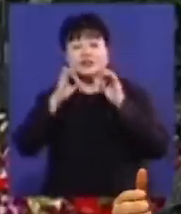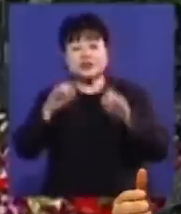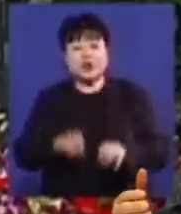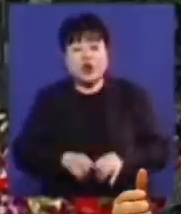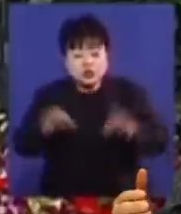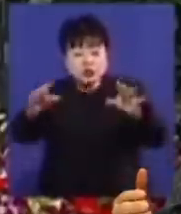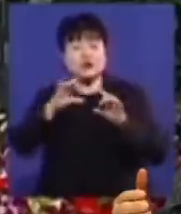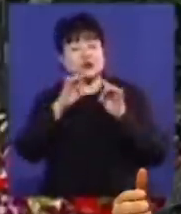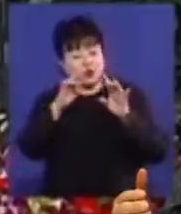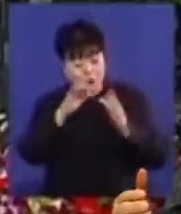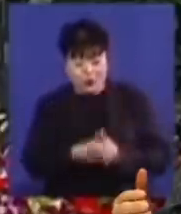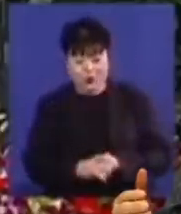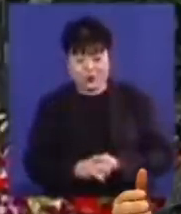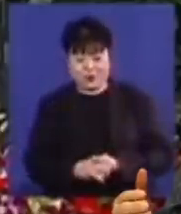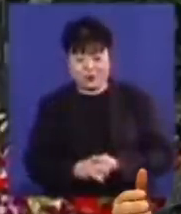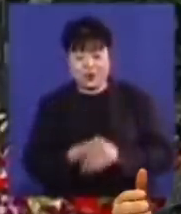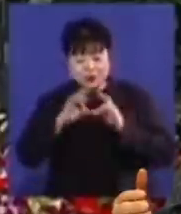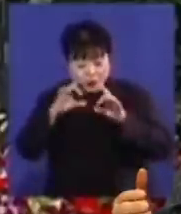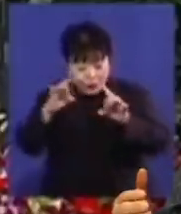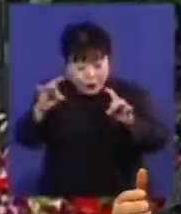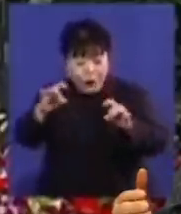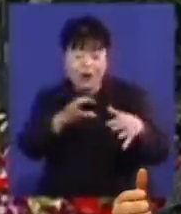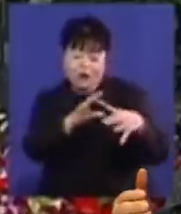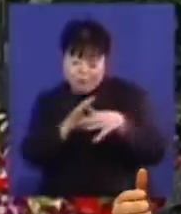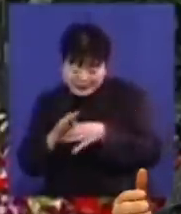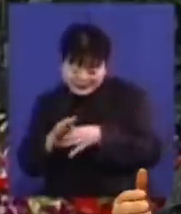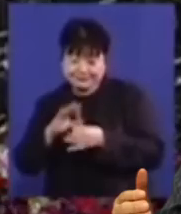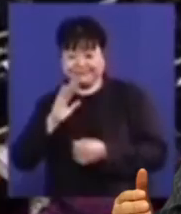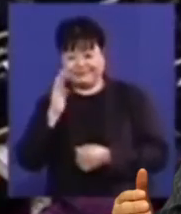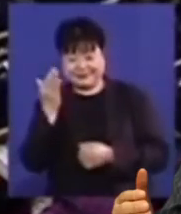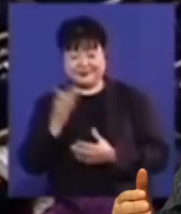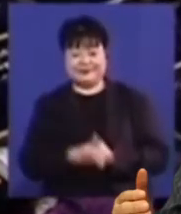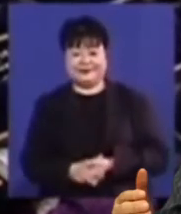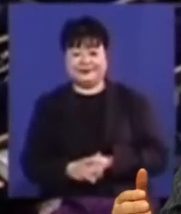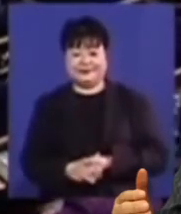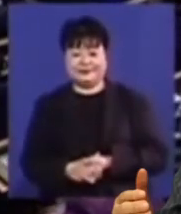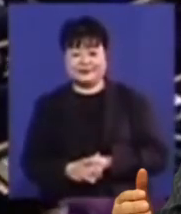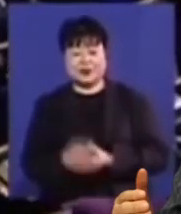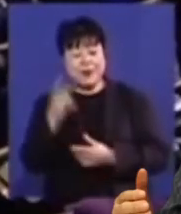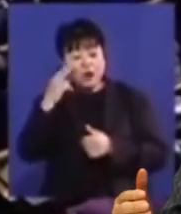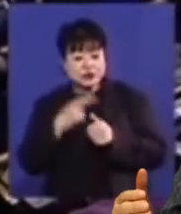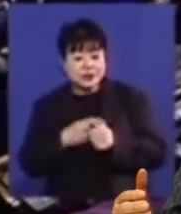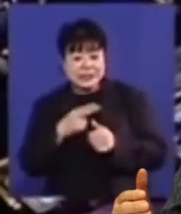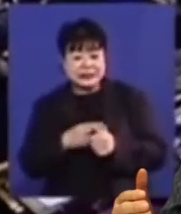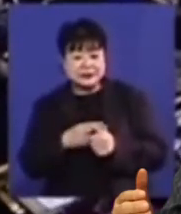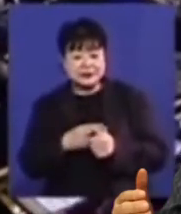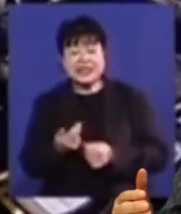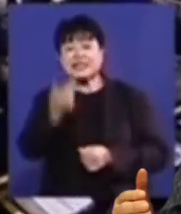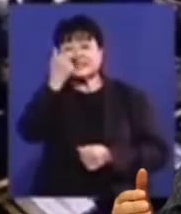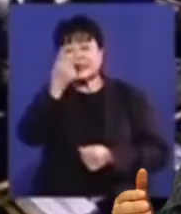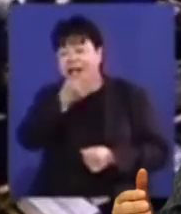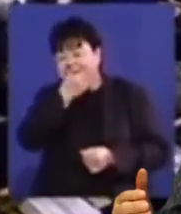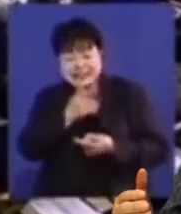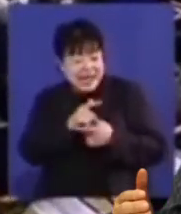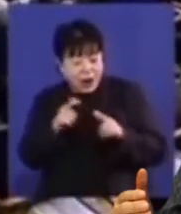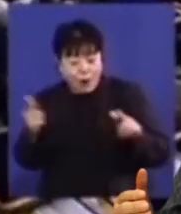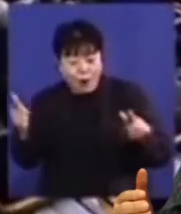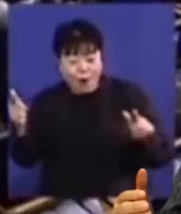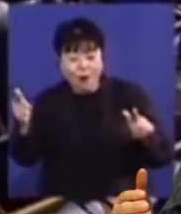흩어지면 전도하고 전도가 그들의 관심 중심자였는 것입니다. 사도 바울은 자기 생명을 아끼지도